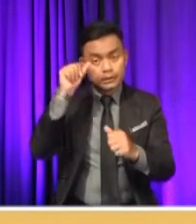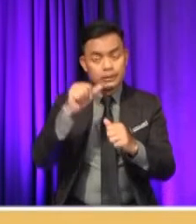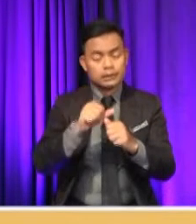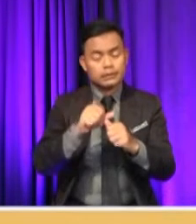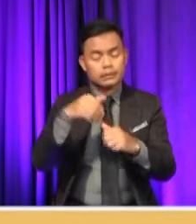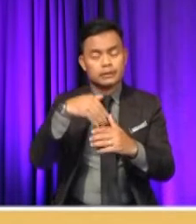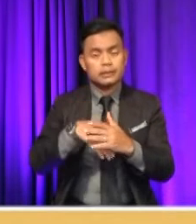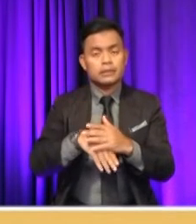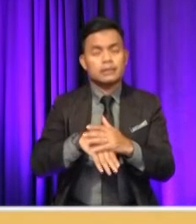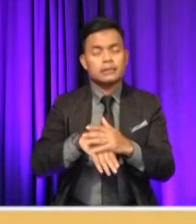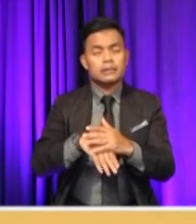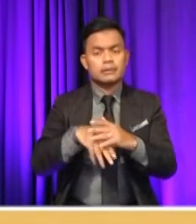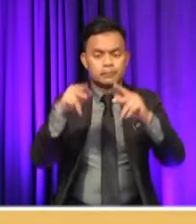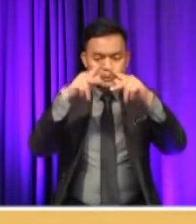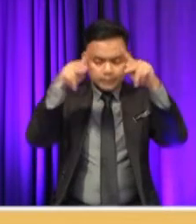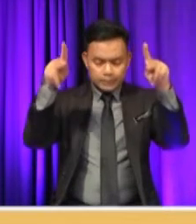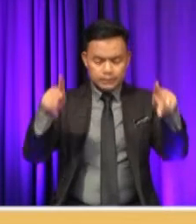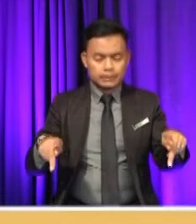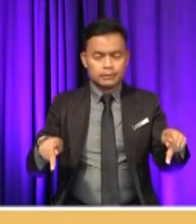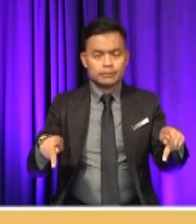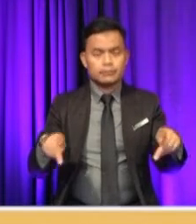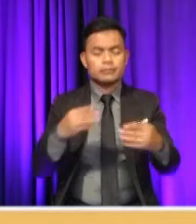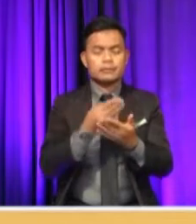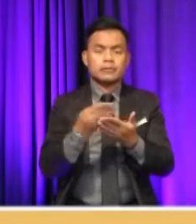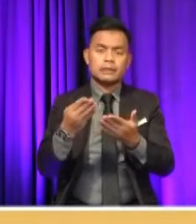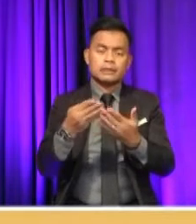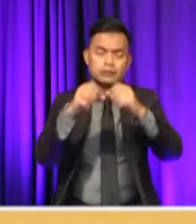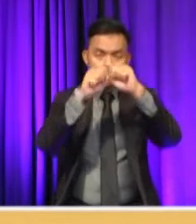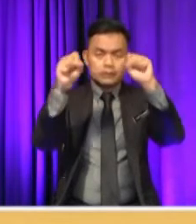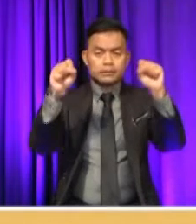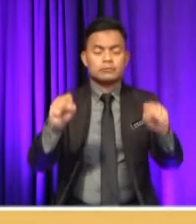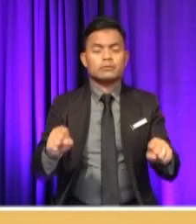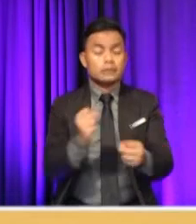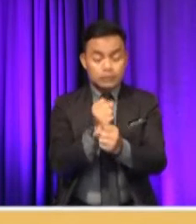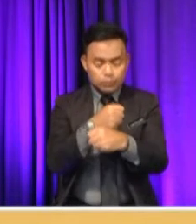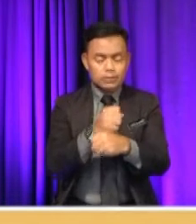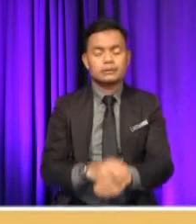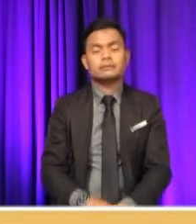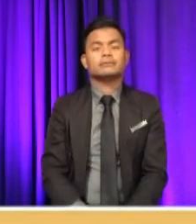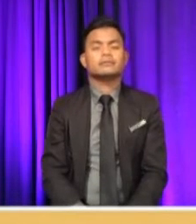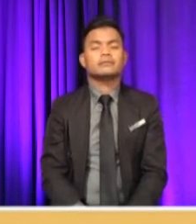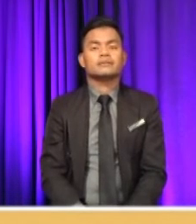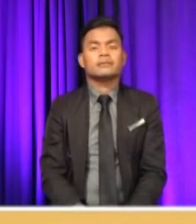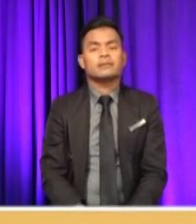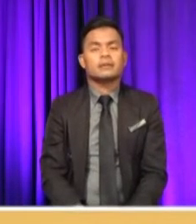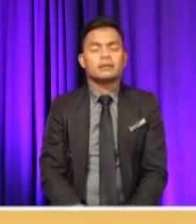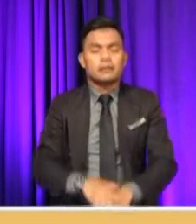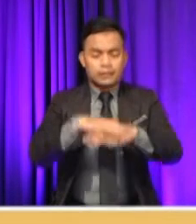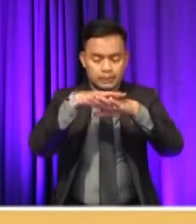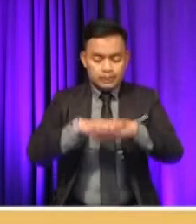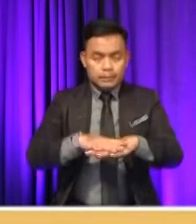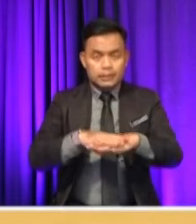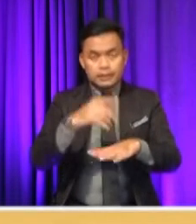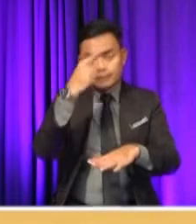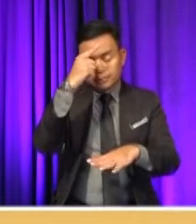periksa biasanya dia bagikan simbol. Okey, simbol dia tu pemampat. Okey, fungsi dia membekalkan